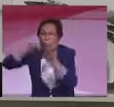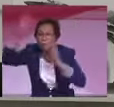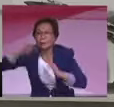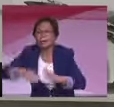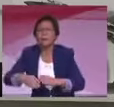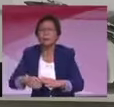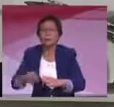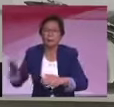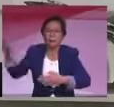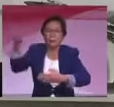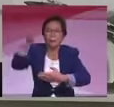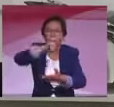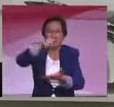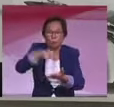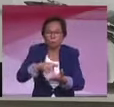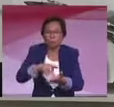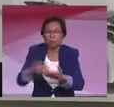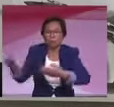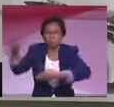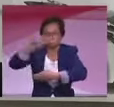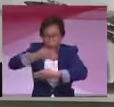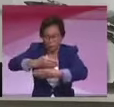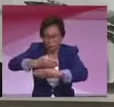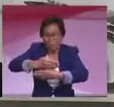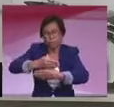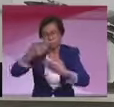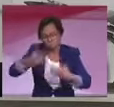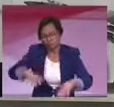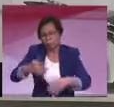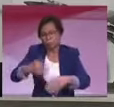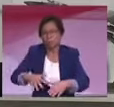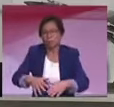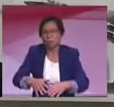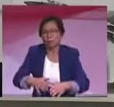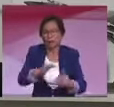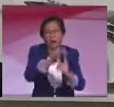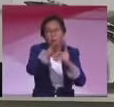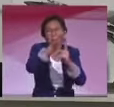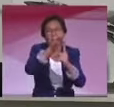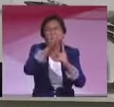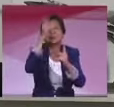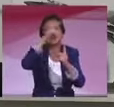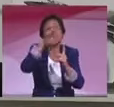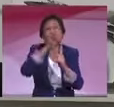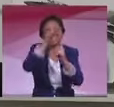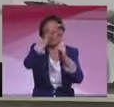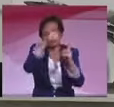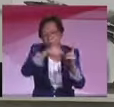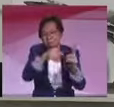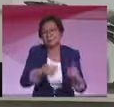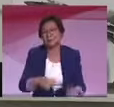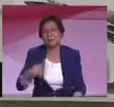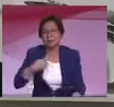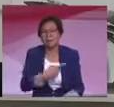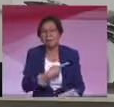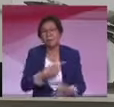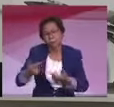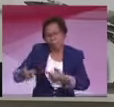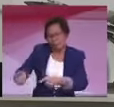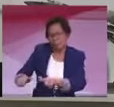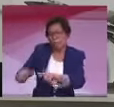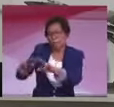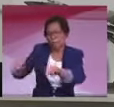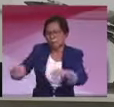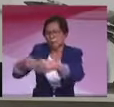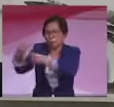ke pusat kuarantin yang telah pun dikhaskan oleh kerajaan. Walaupun kita benarkan pelajar-pelajar